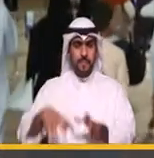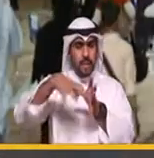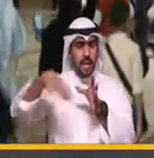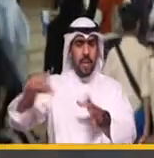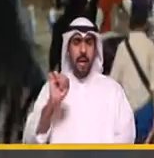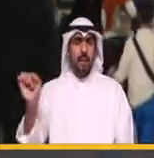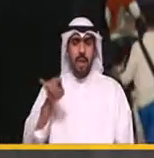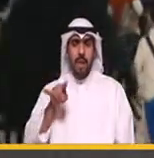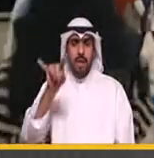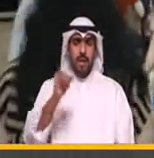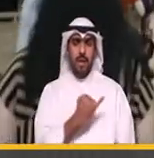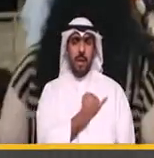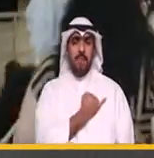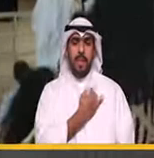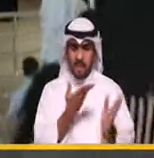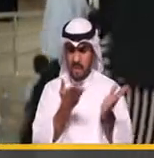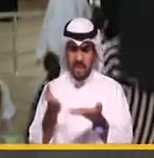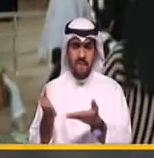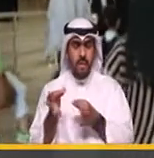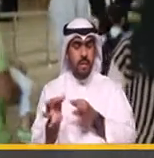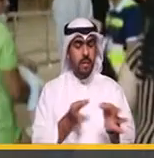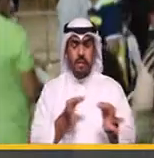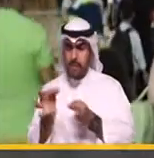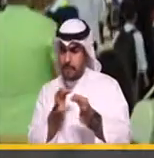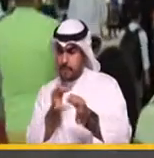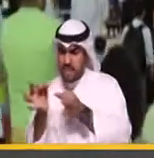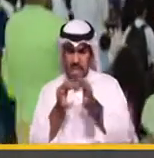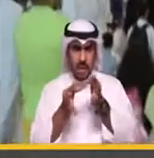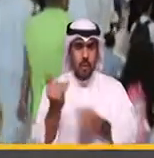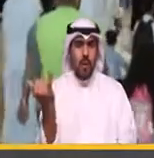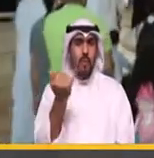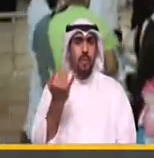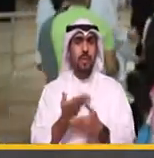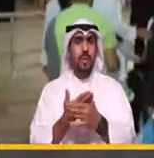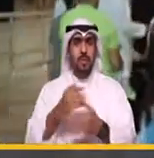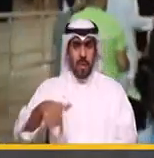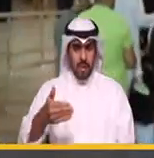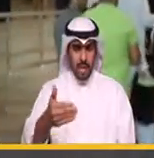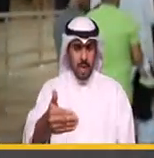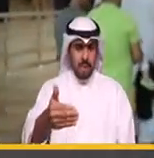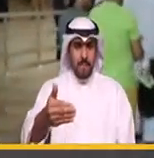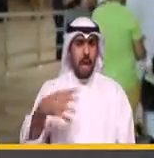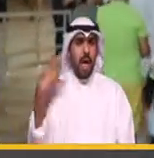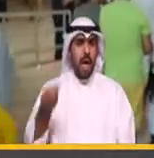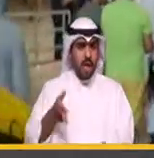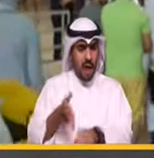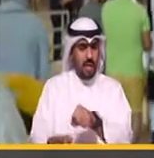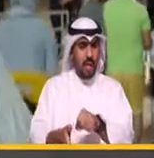كان عندها خطة موضوع لموسم الحج أو موسم عيد الأضحى، تشكيل فرقة